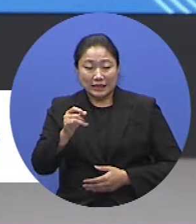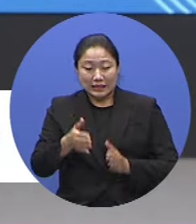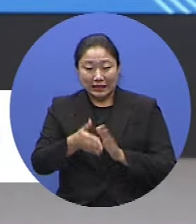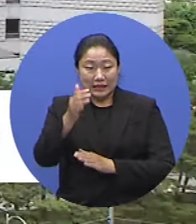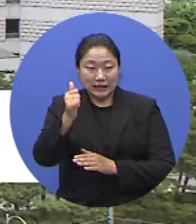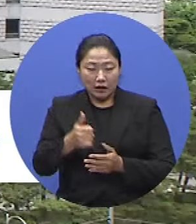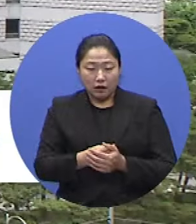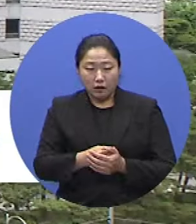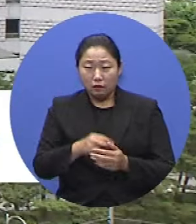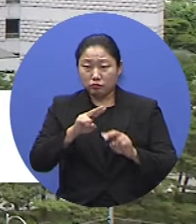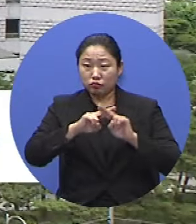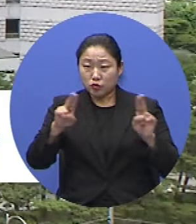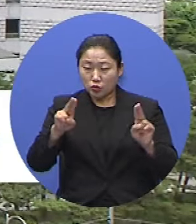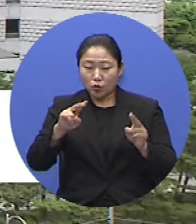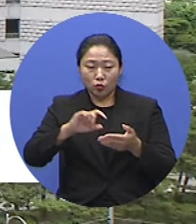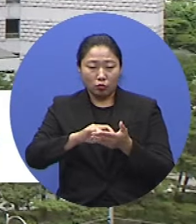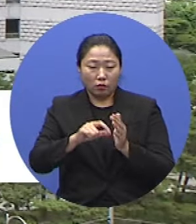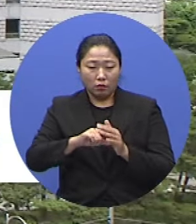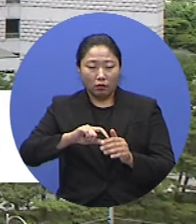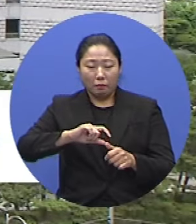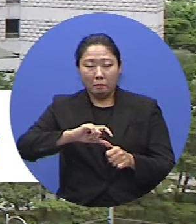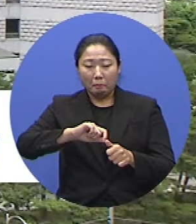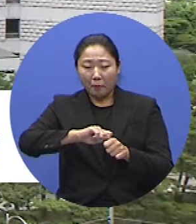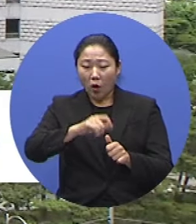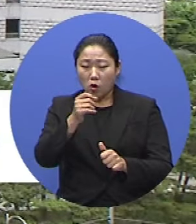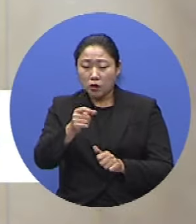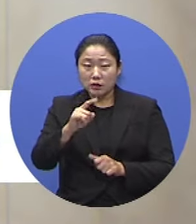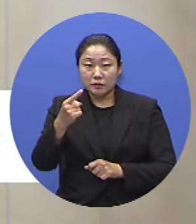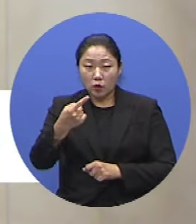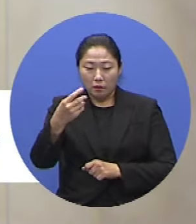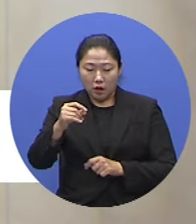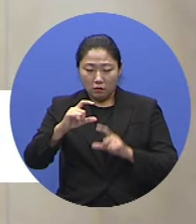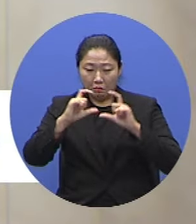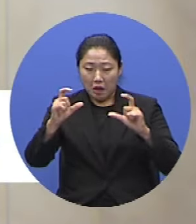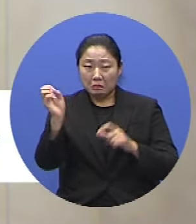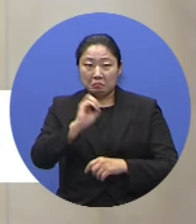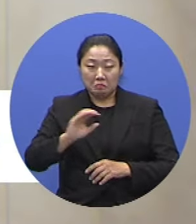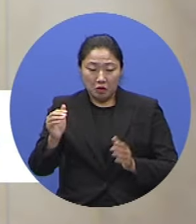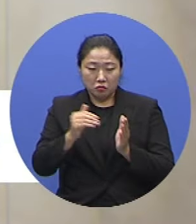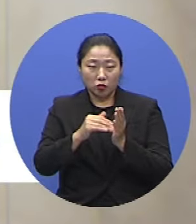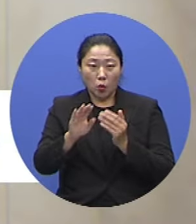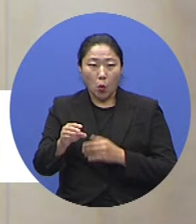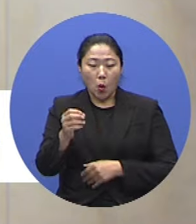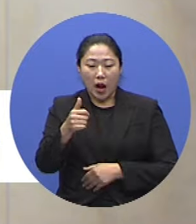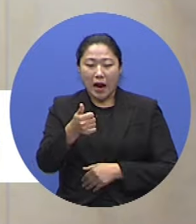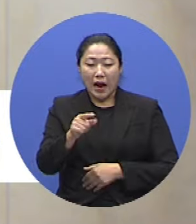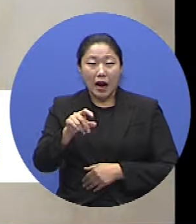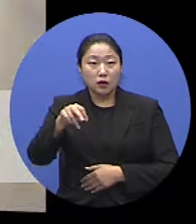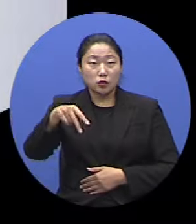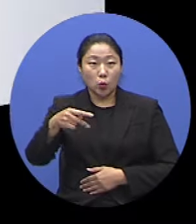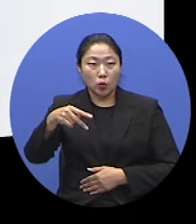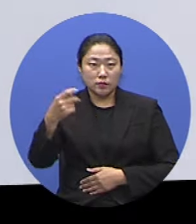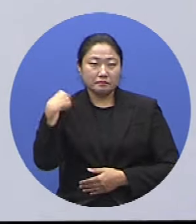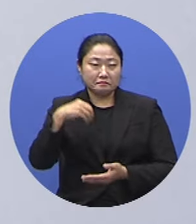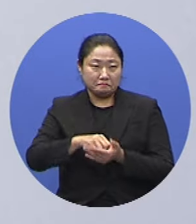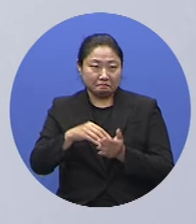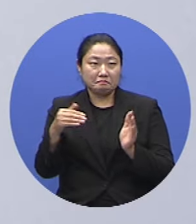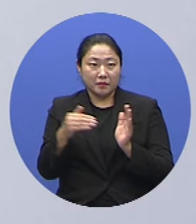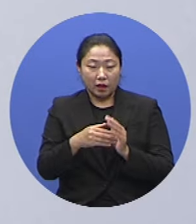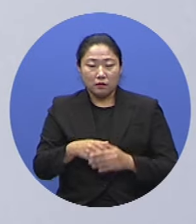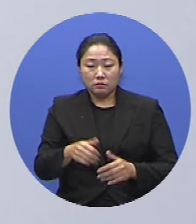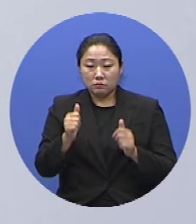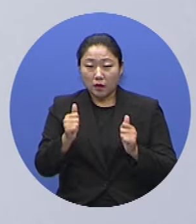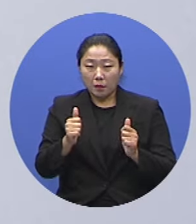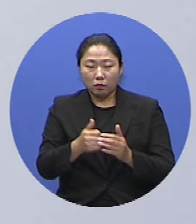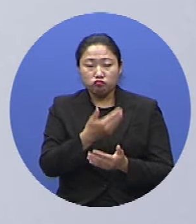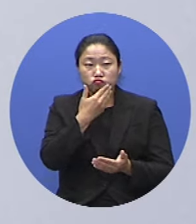시장에게 당선 무효형에 해당하는 벌금 1,000만 원을 선고한 원심을 깨고 사건을 항소심으로 돌려보냈습니다.